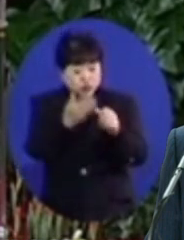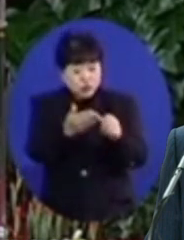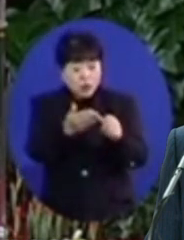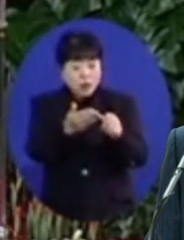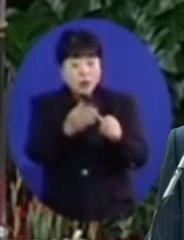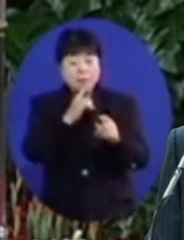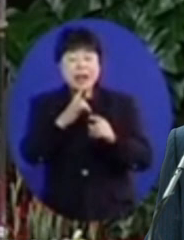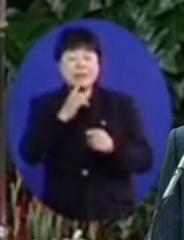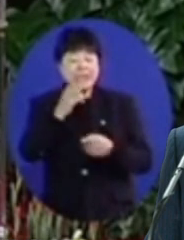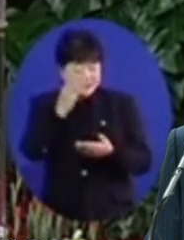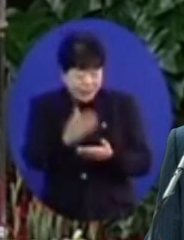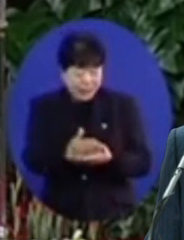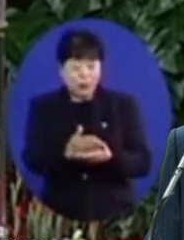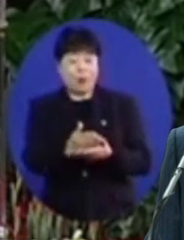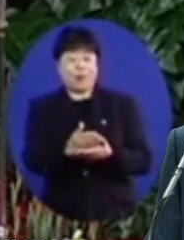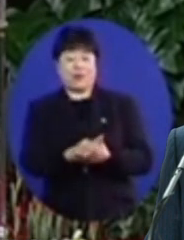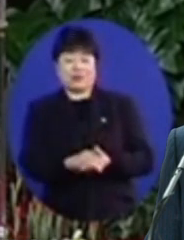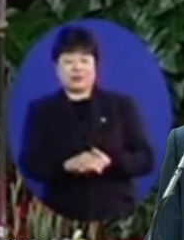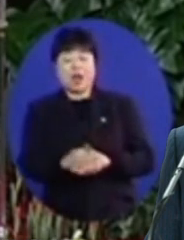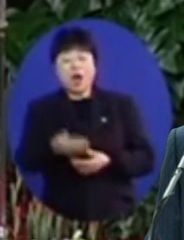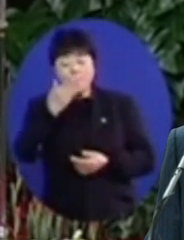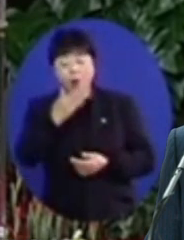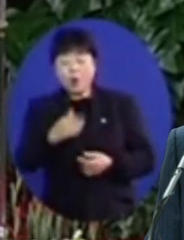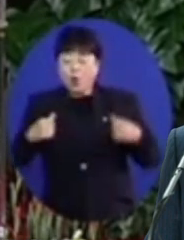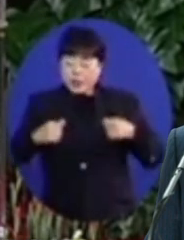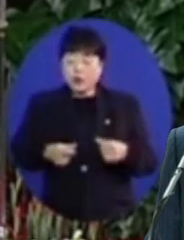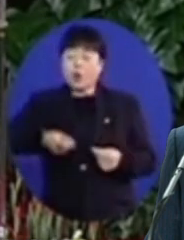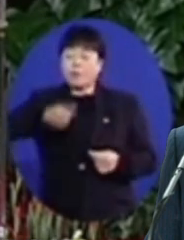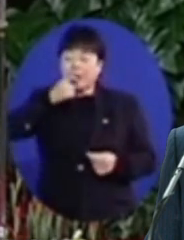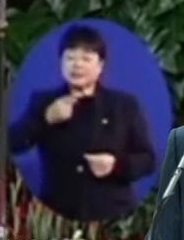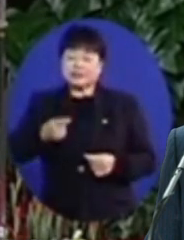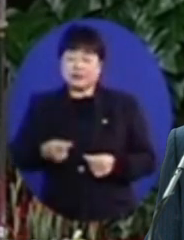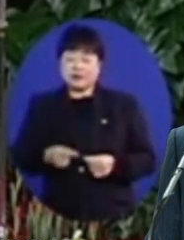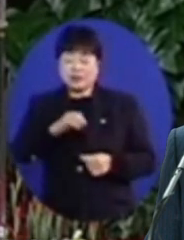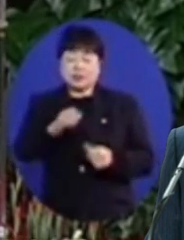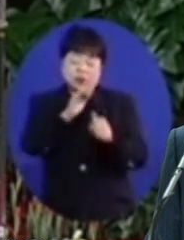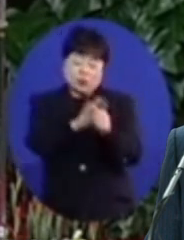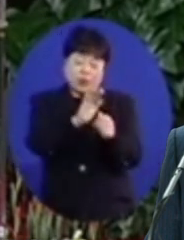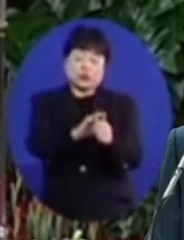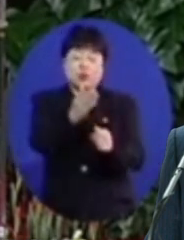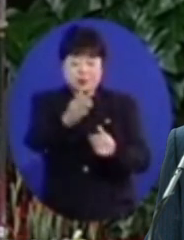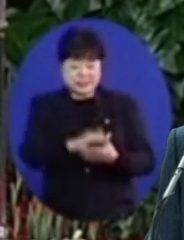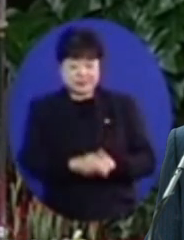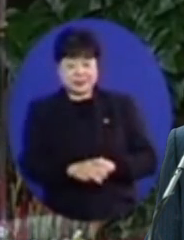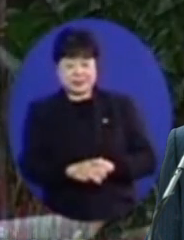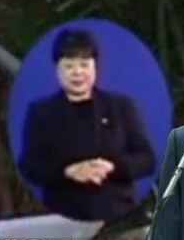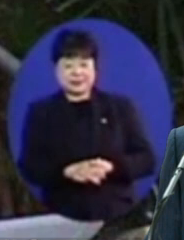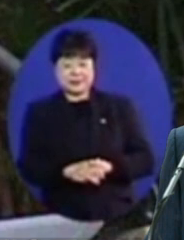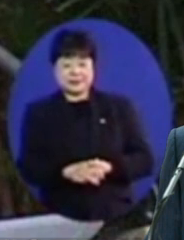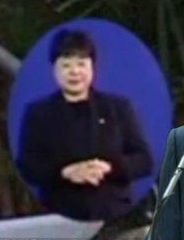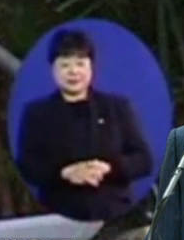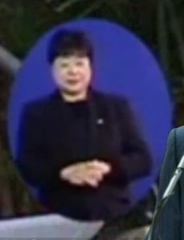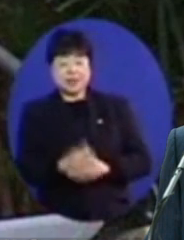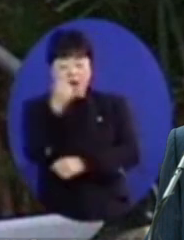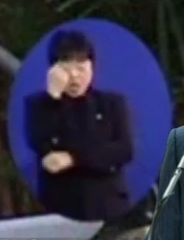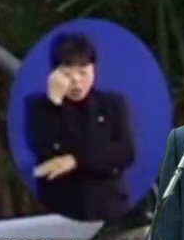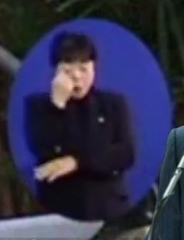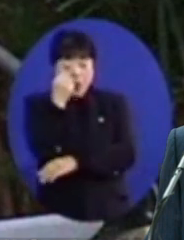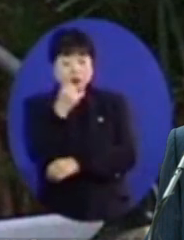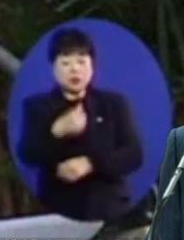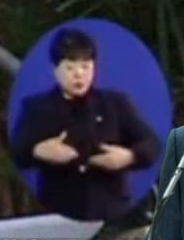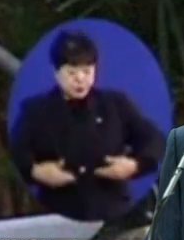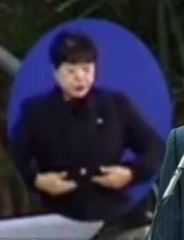말만 하지 말로 먹고 있고 마시는 것부터 도와주기 시작하는 것입니다 가장 근본적인